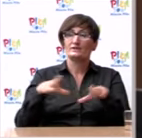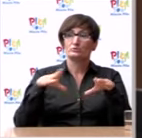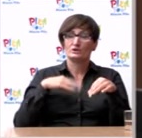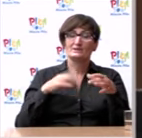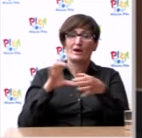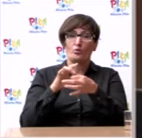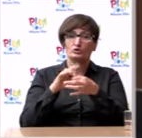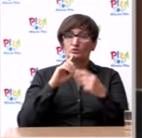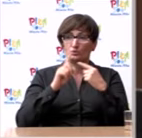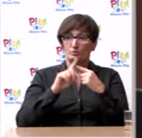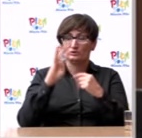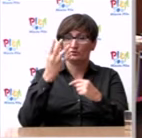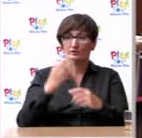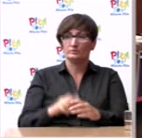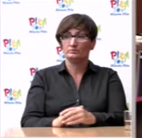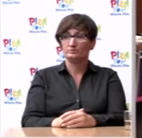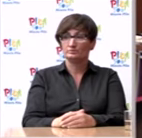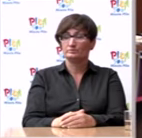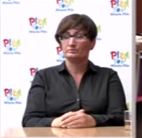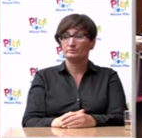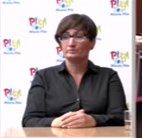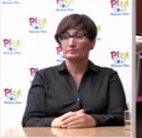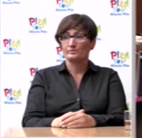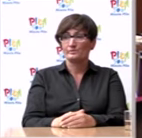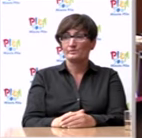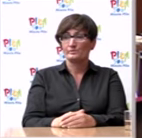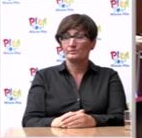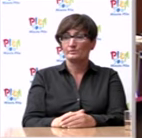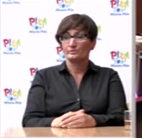Proszę o podniesienie ręki i naciśnięcie przycisku. Dziękuję. Kto jest przeciw?